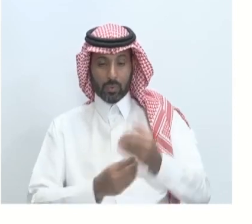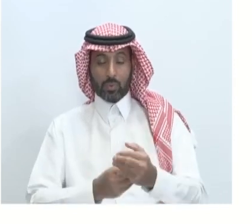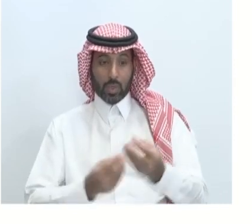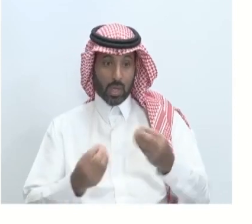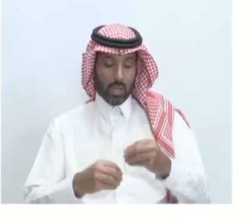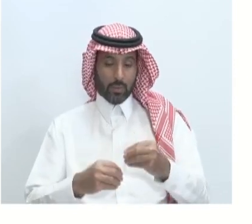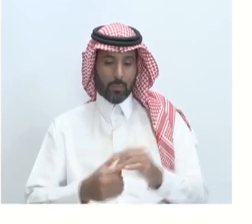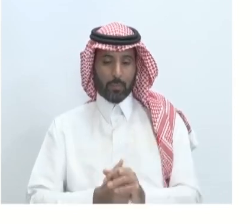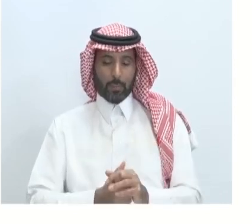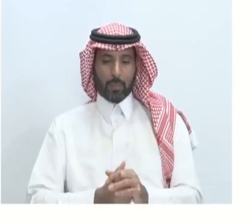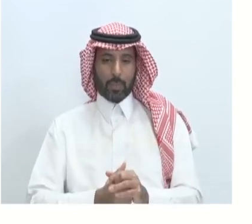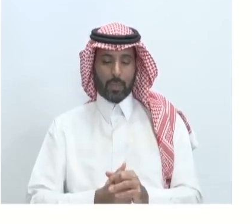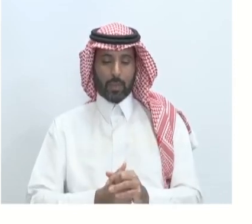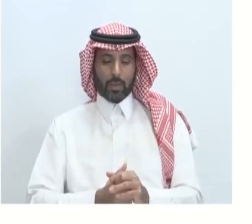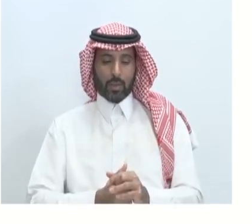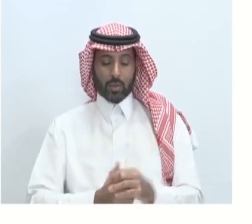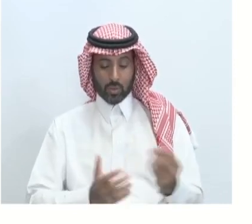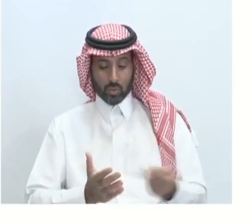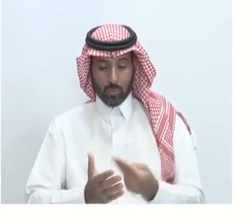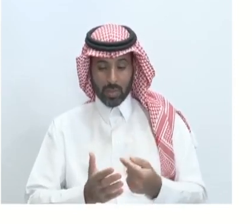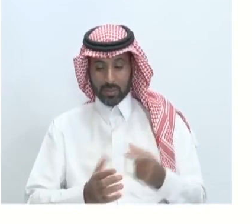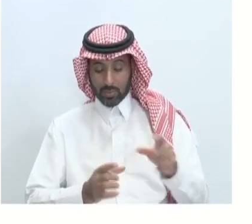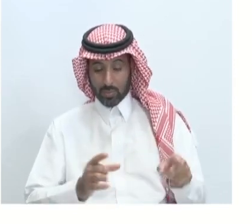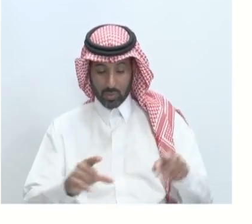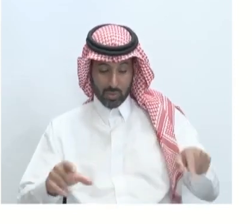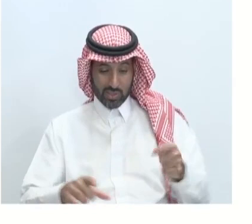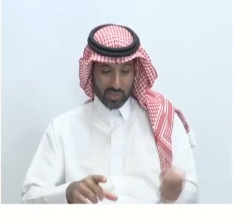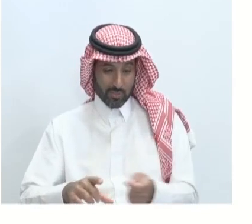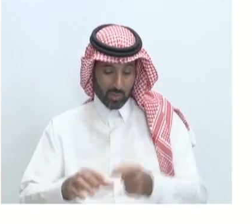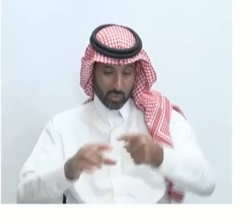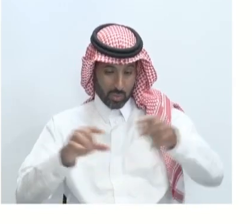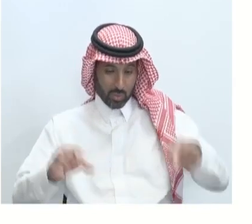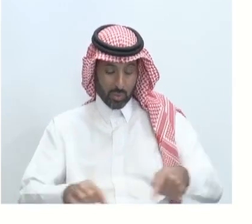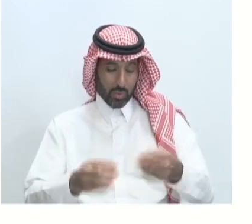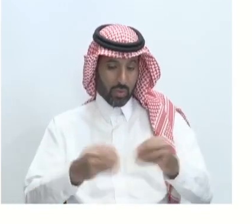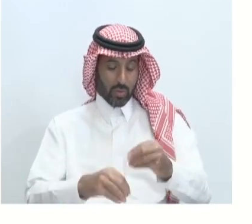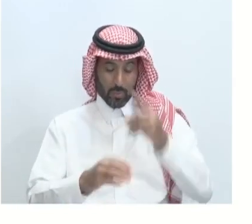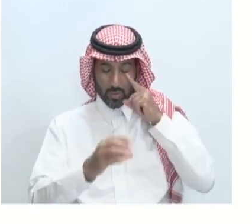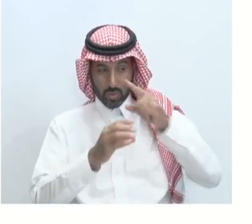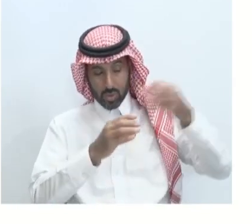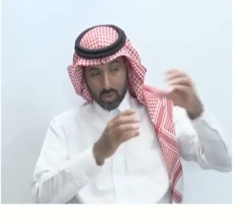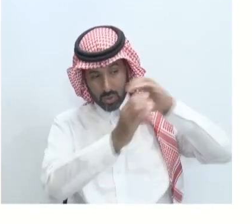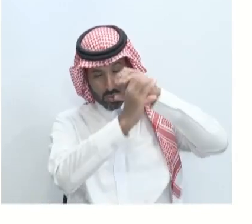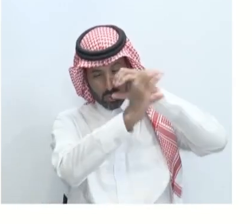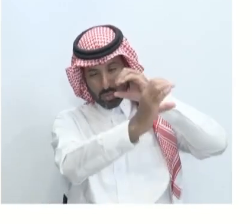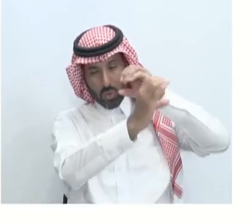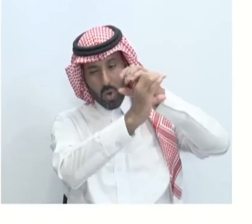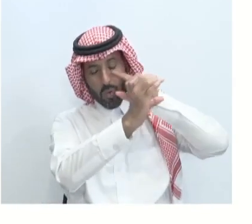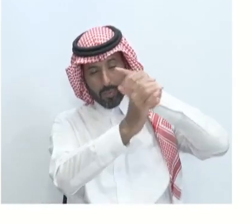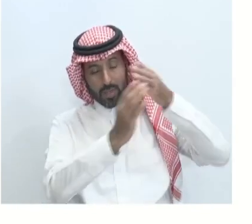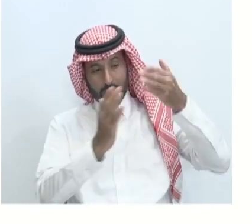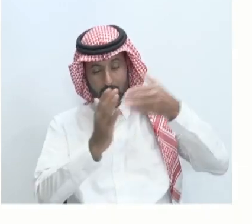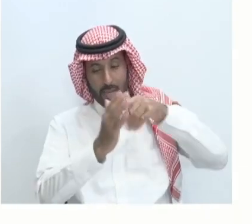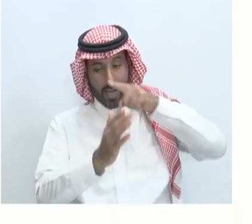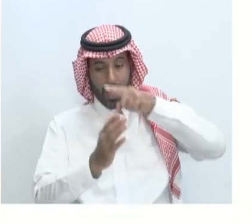الطالب عزيزتي الطالبه تصميمات عديده للتلسكوبات او التلسكوب العاكس مثل مثل التلسكوب